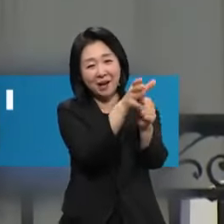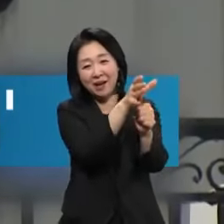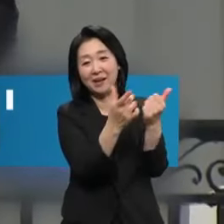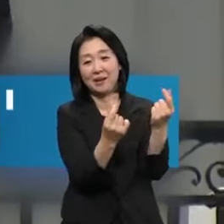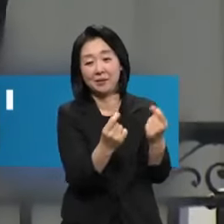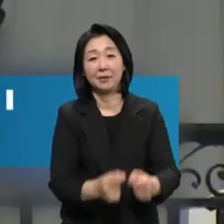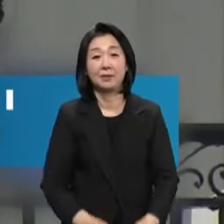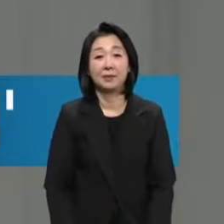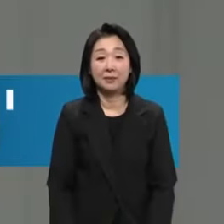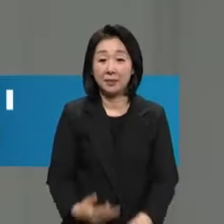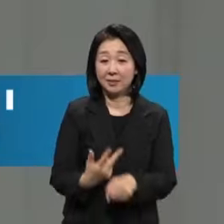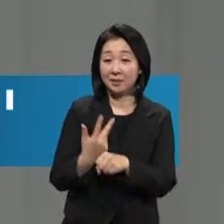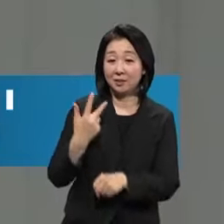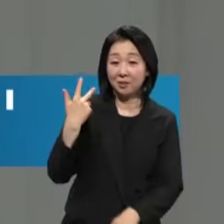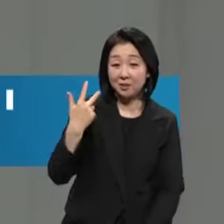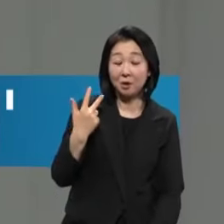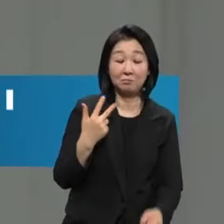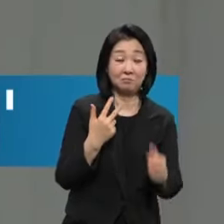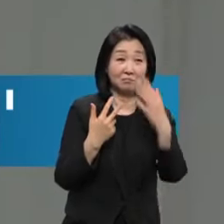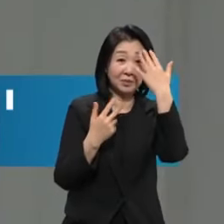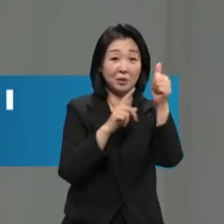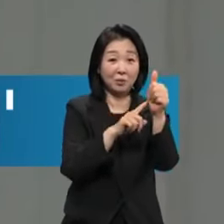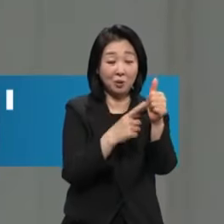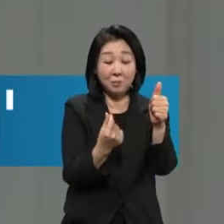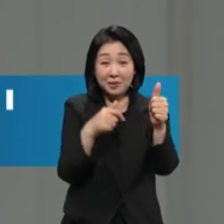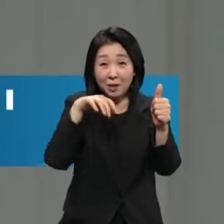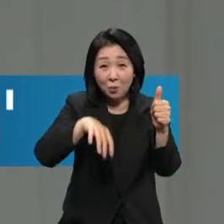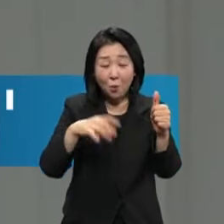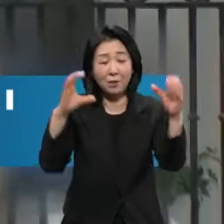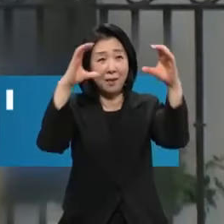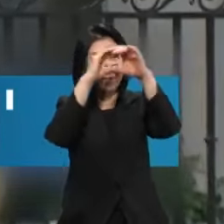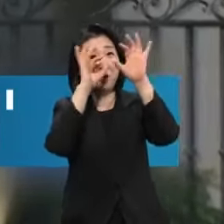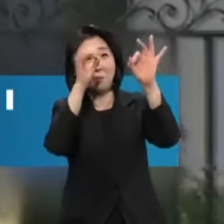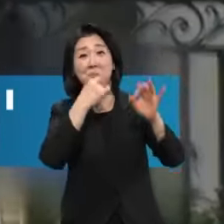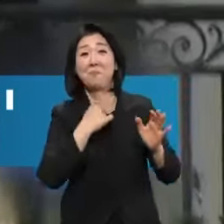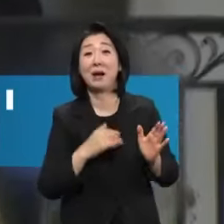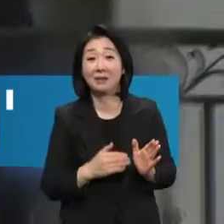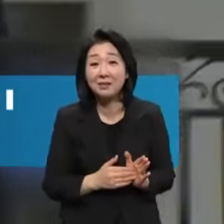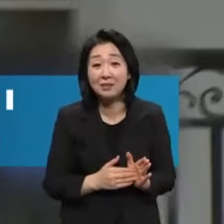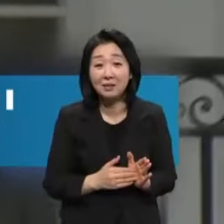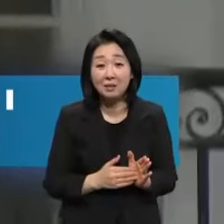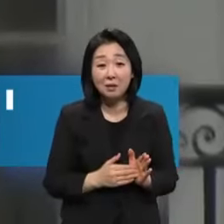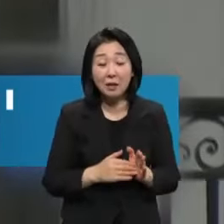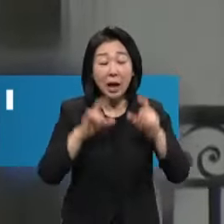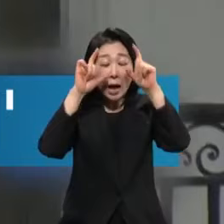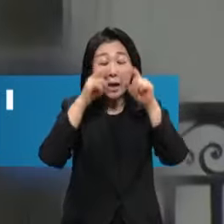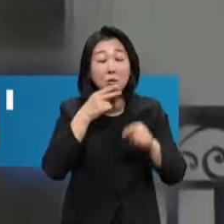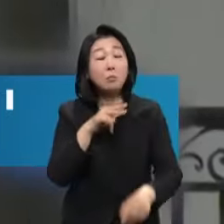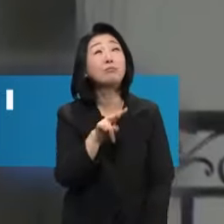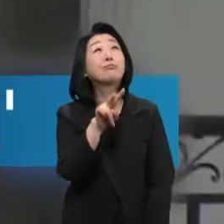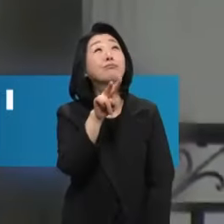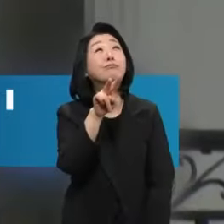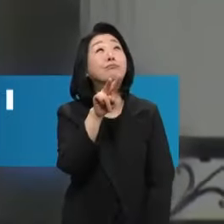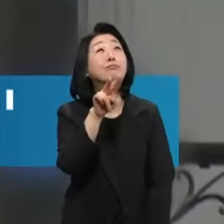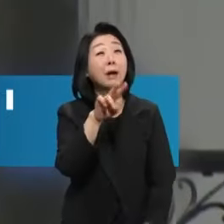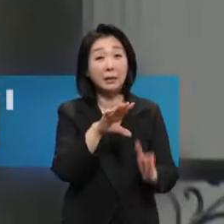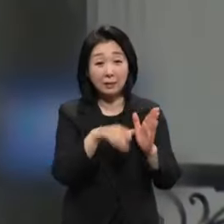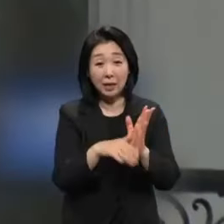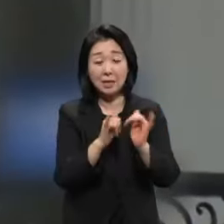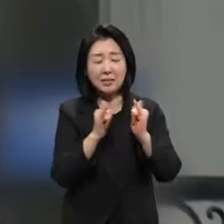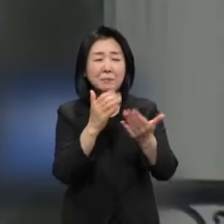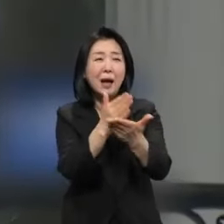건데요. 7년 전 트럼프 전 대통령 비슷한 자리에서 일식을 본 적이 있습니다. 맨눈으로 일식을 올려다보는 장면에